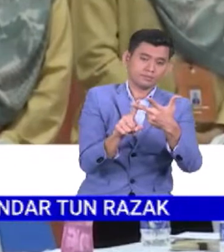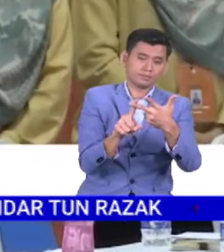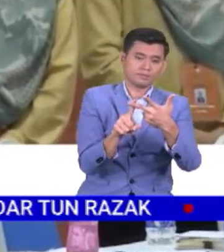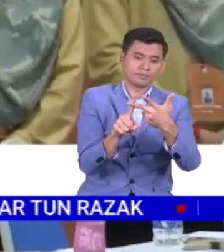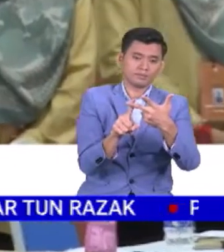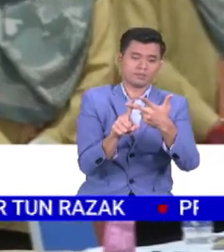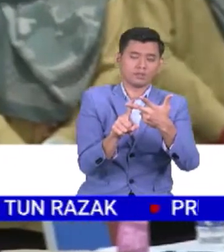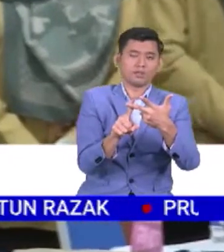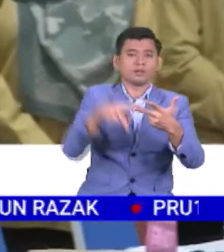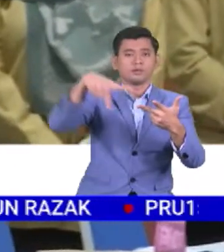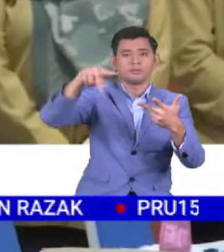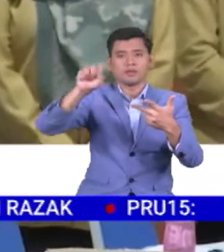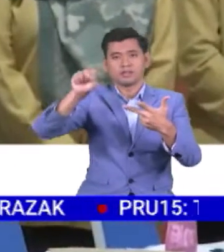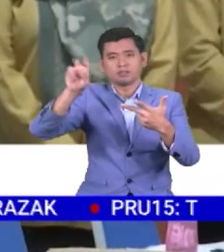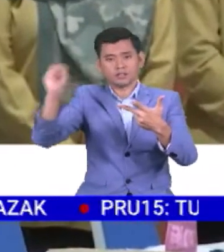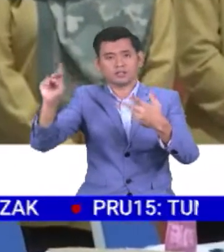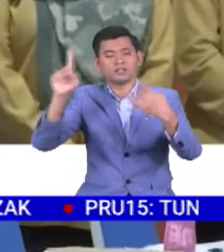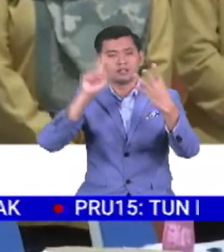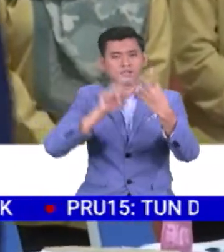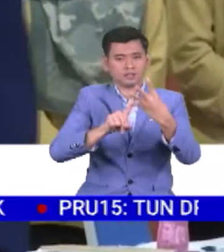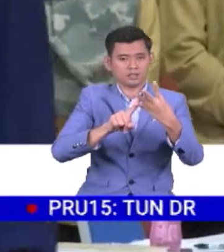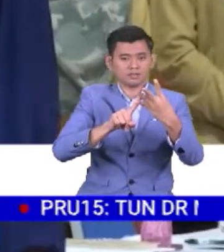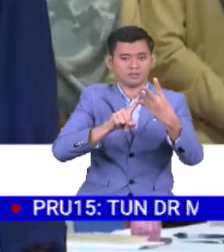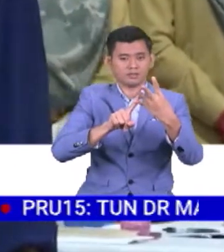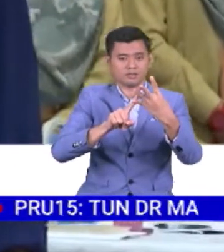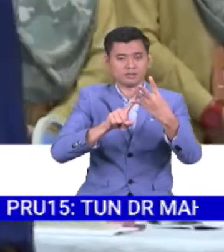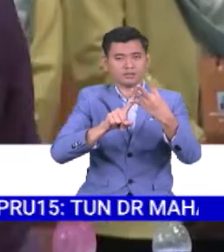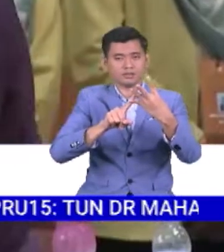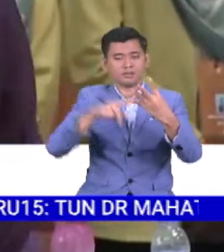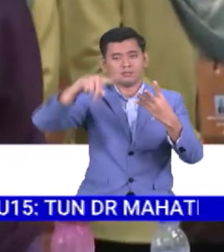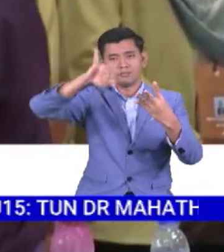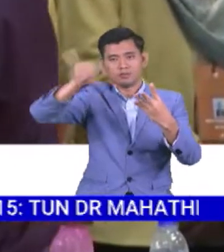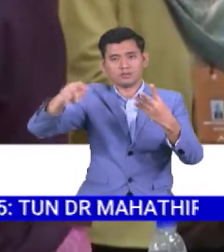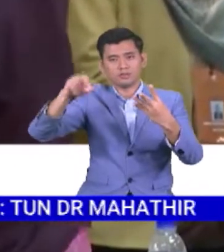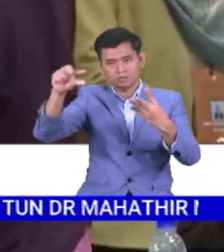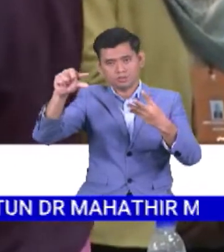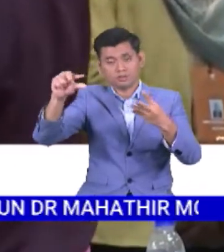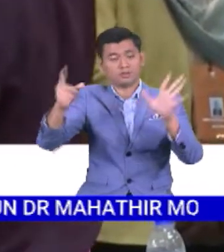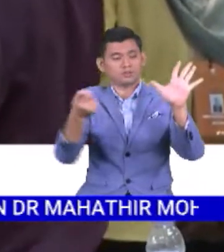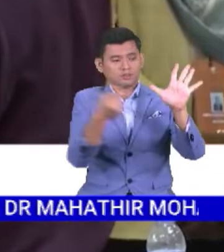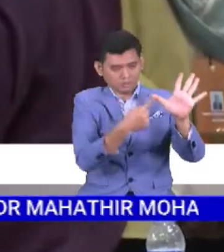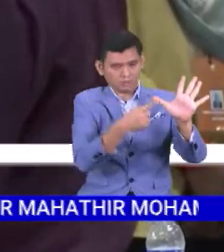daripada PSM dan Ramli Awaludin mewakili pejuang